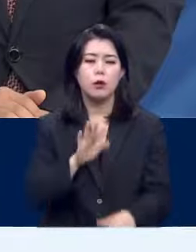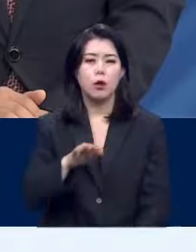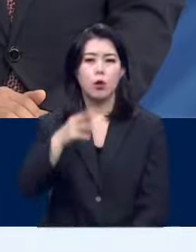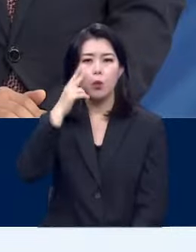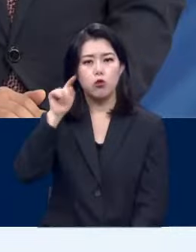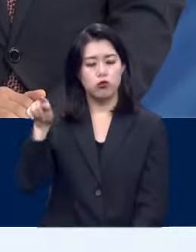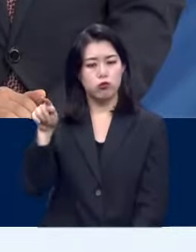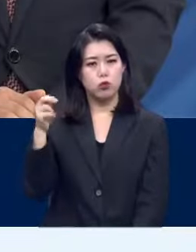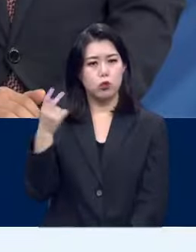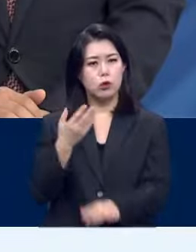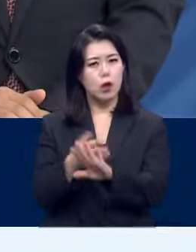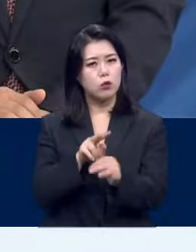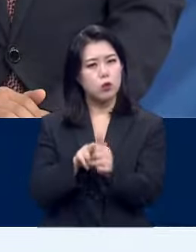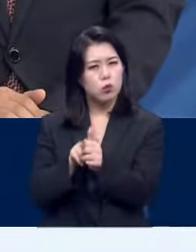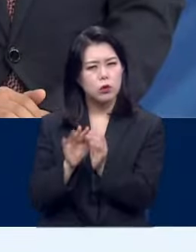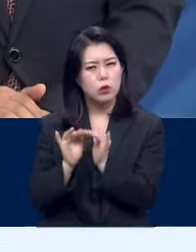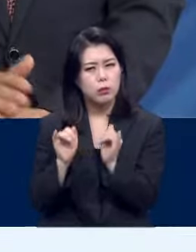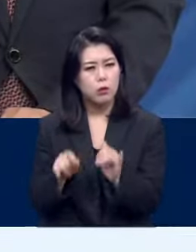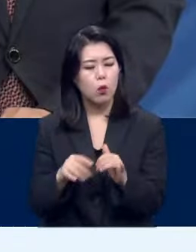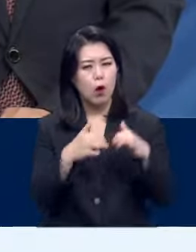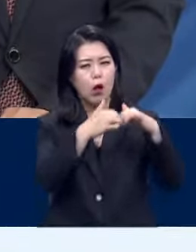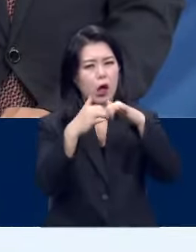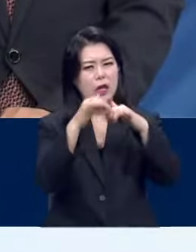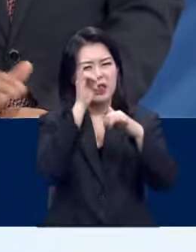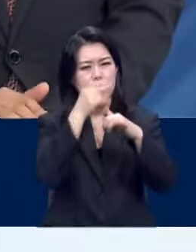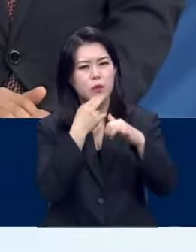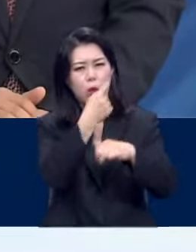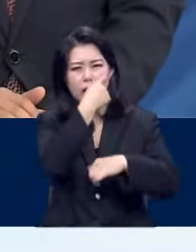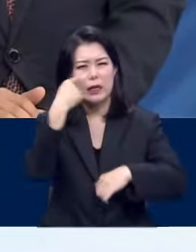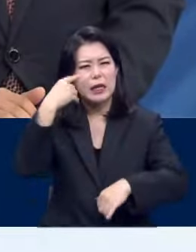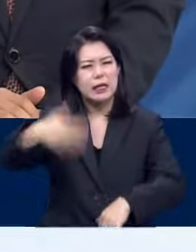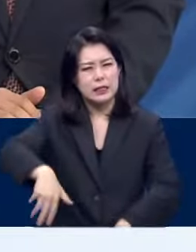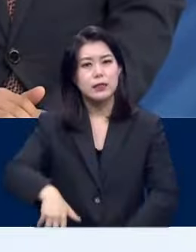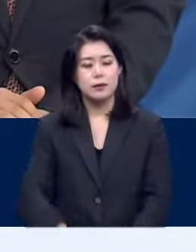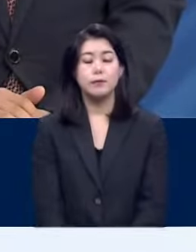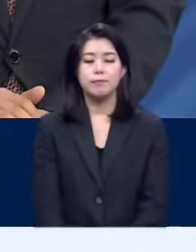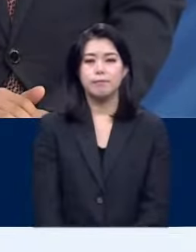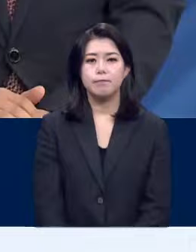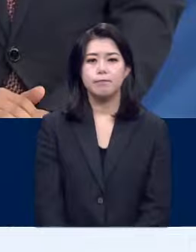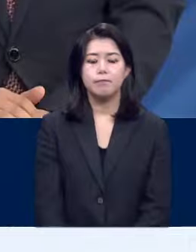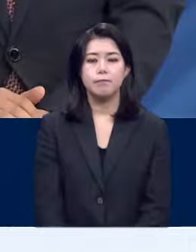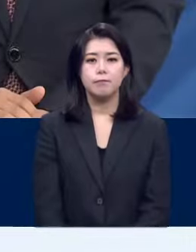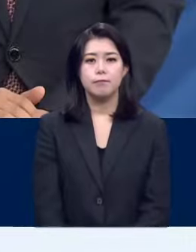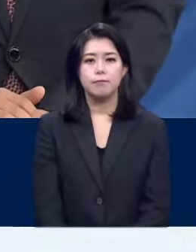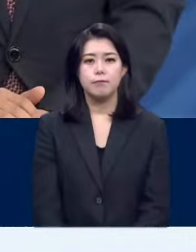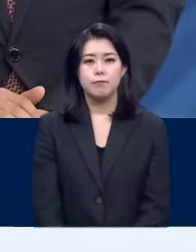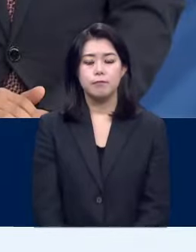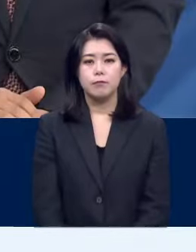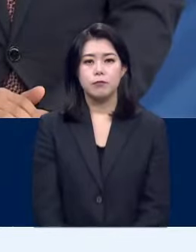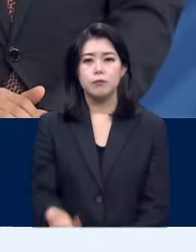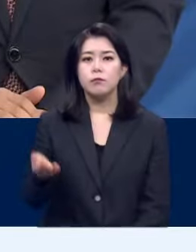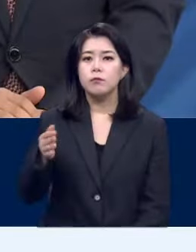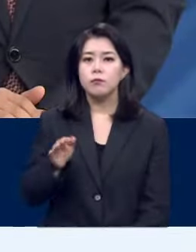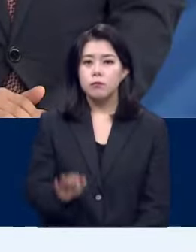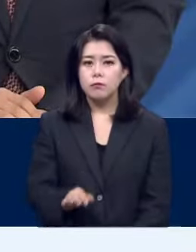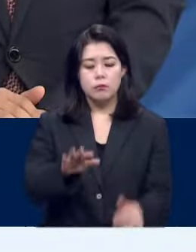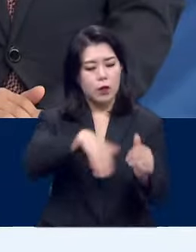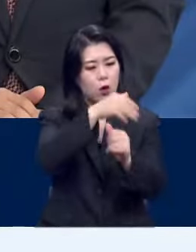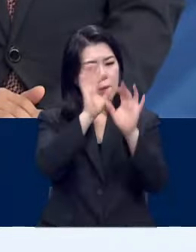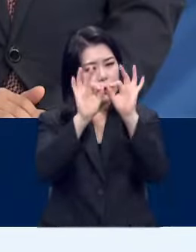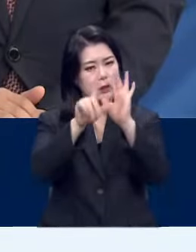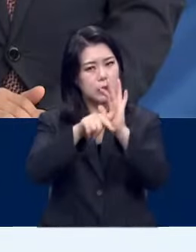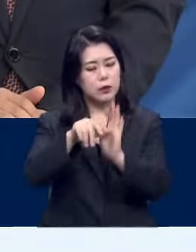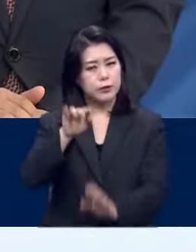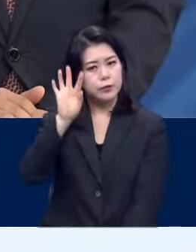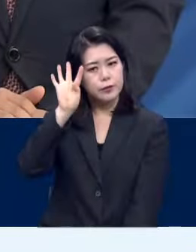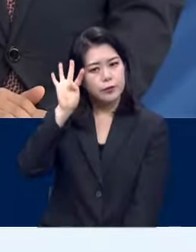다른 정보들은 이제 교전 여부에 대해서 아직 확인을 해 주고 있지 않은 상황 그리고 이제 그러나 이제 뭐 정황을 봤을 때 며칠